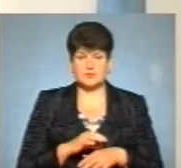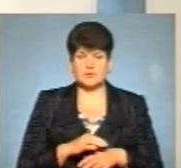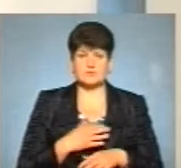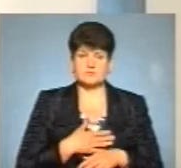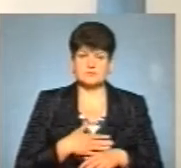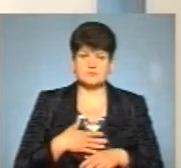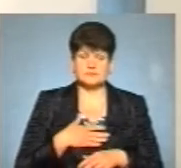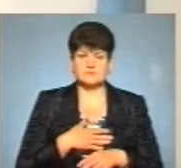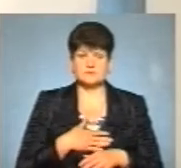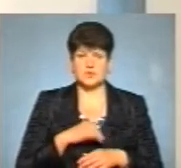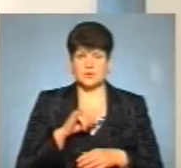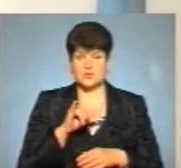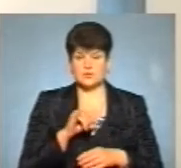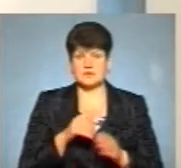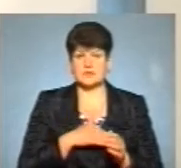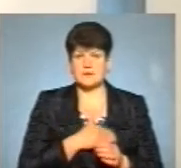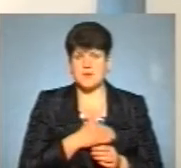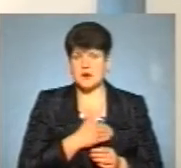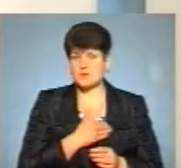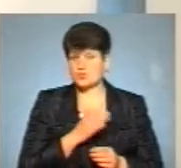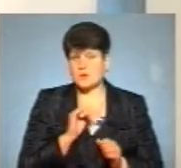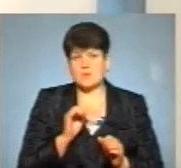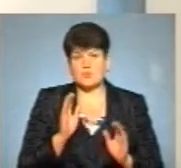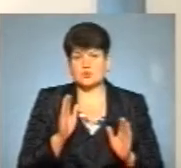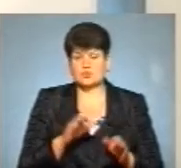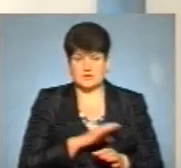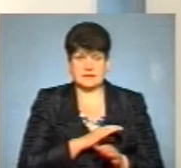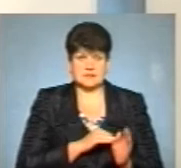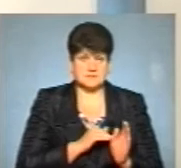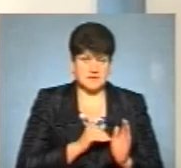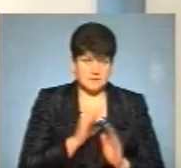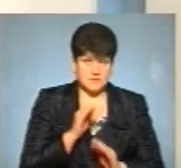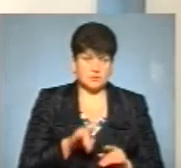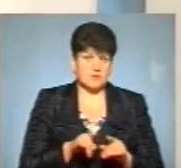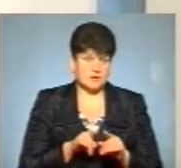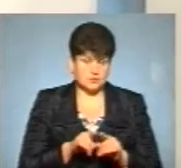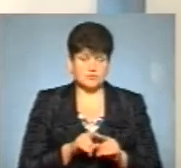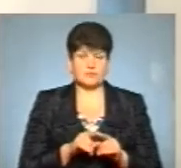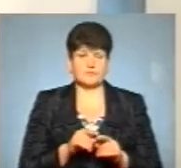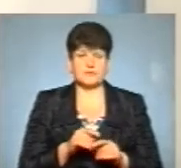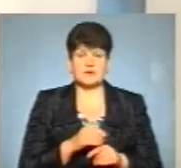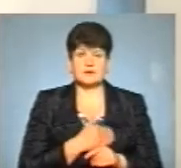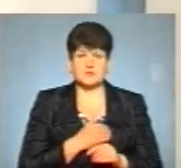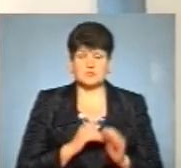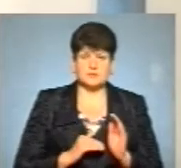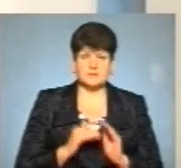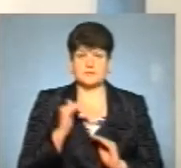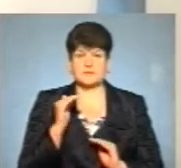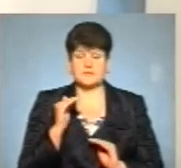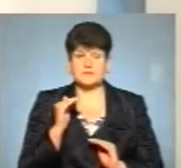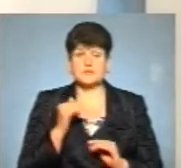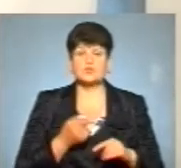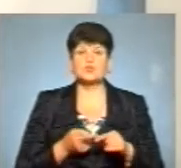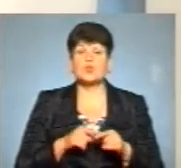або розхвилювався, і в неї температура може, як і тиск піднімається артеріальний, так і в принципі температура може піднятися.